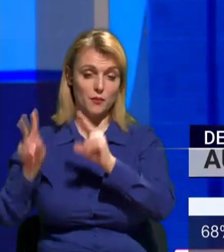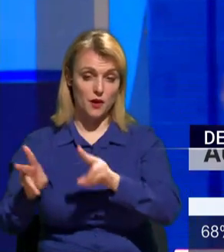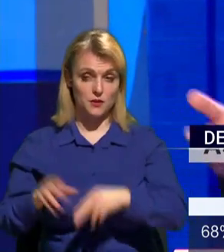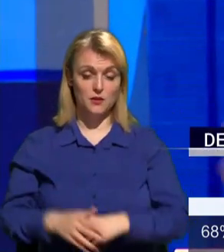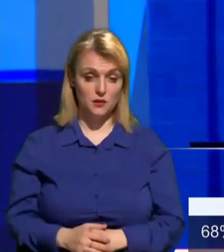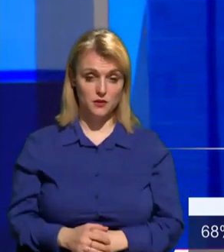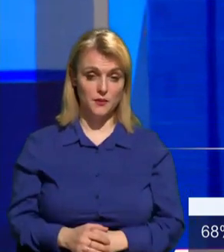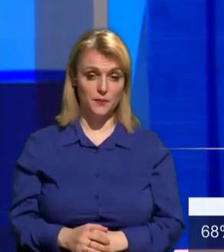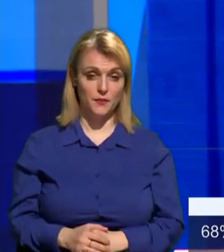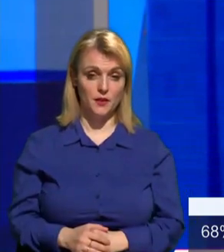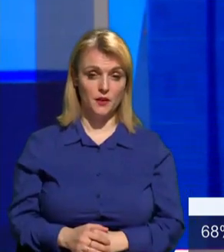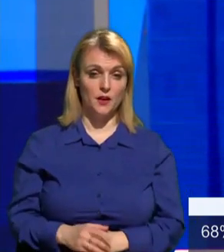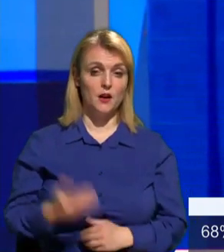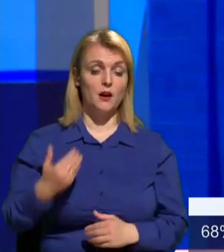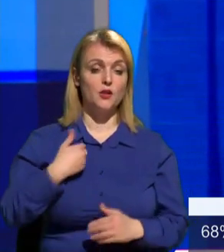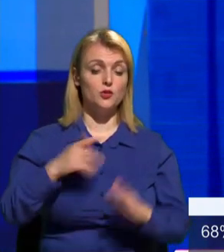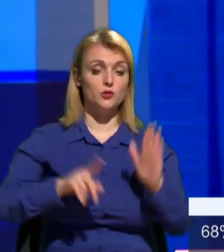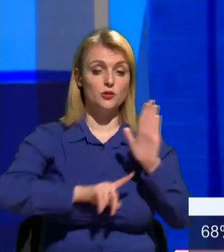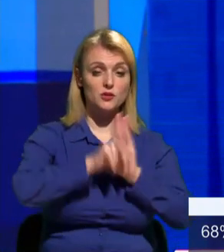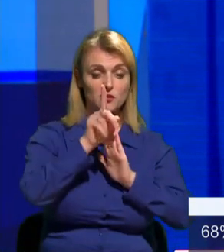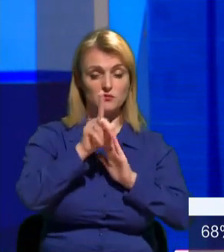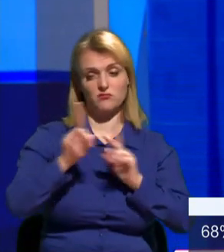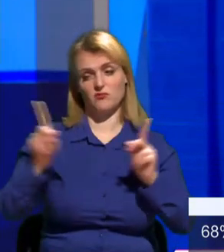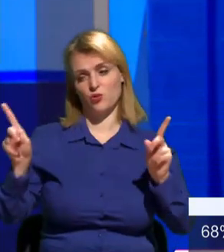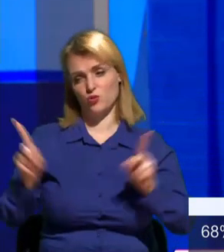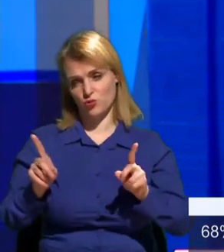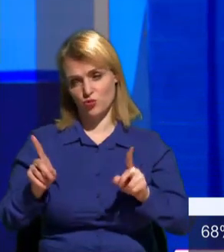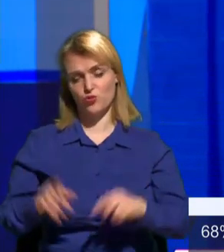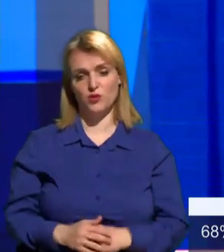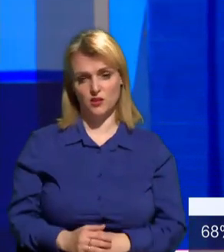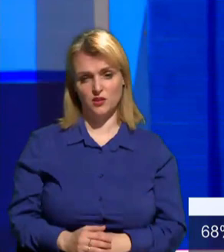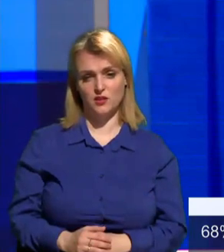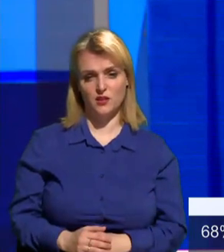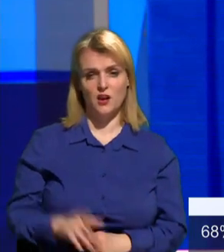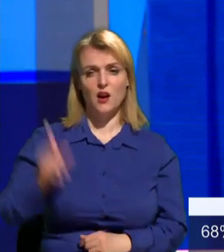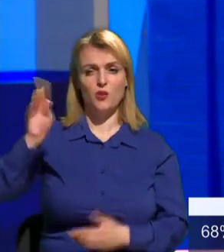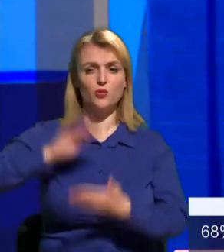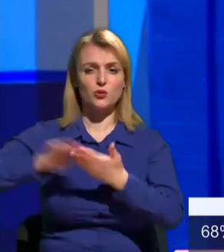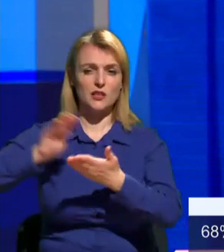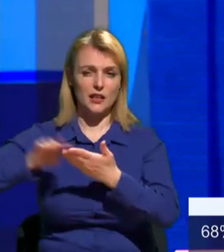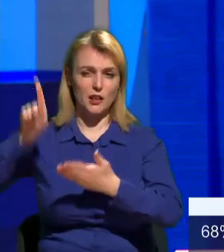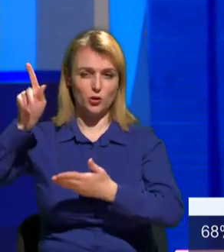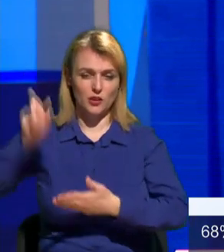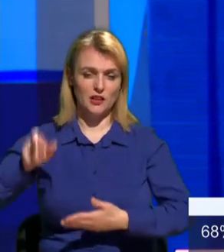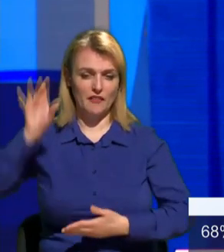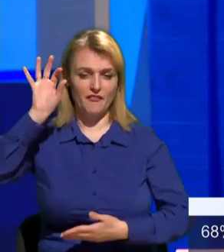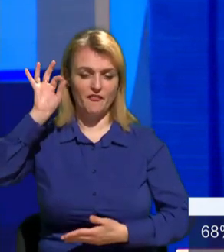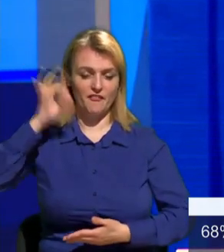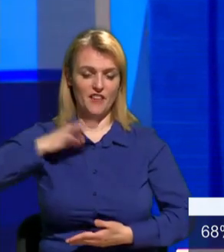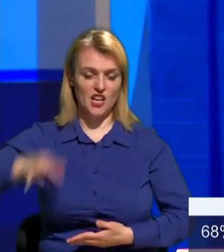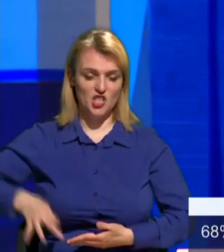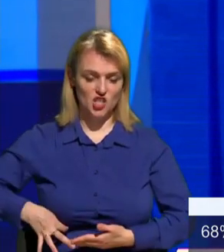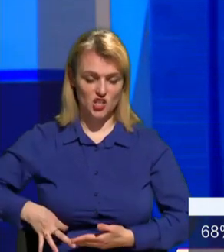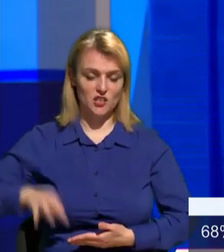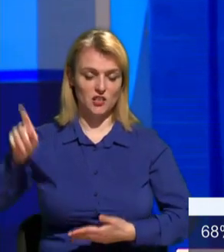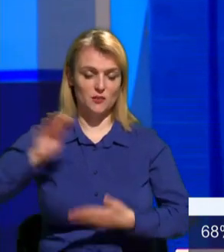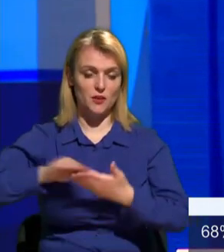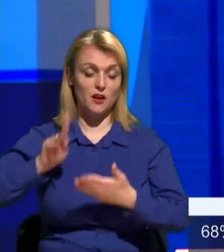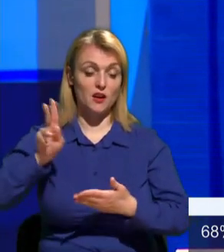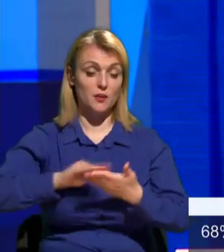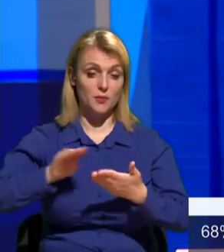și aș vrea să pornesc de la un foarte scurt citat dintr-un autor francez de origine arabă, îl cheamă Amin Malouf,